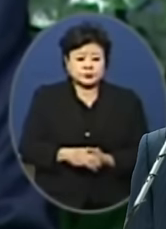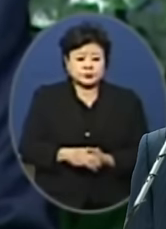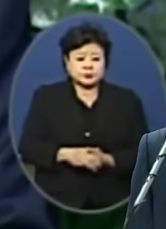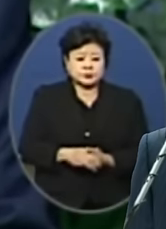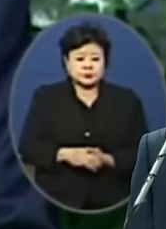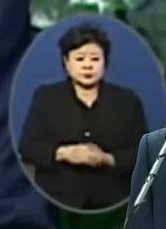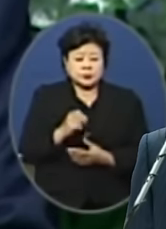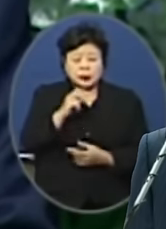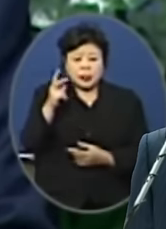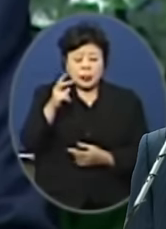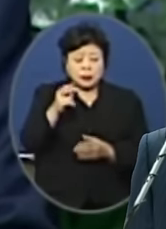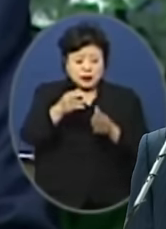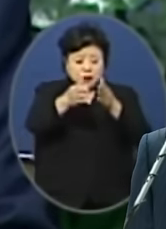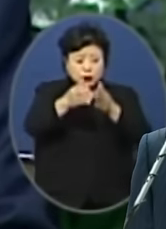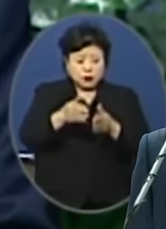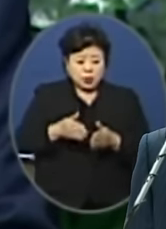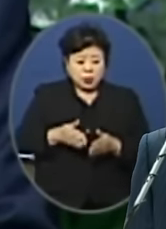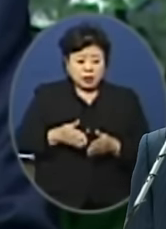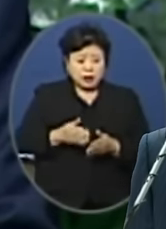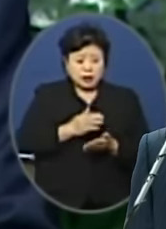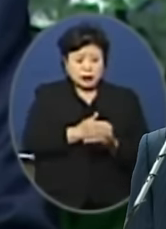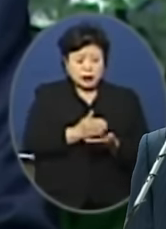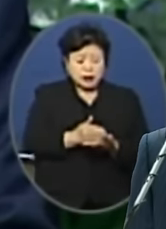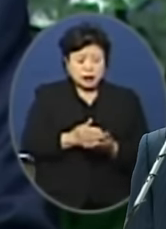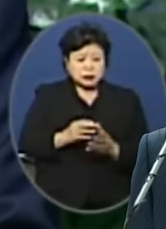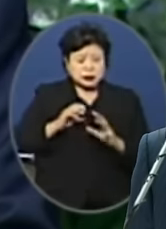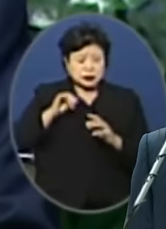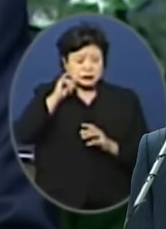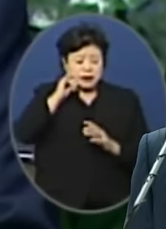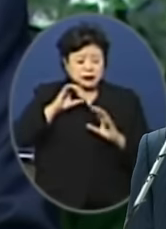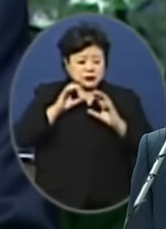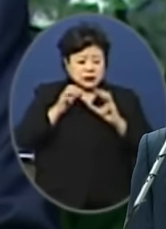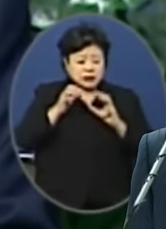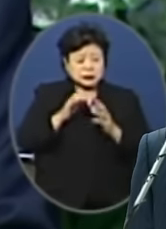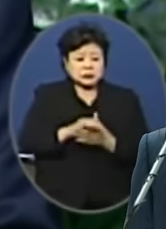우리가 텔레비를 통해서 보면 여러 가지 세속적인